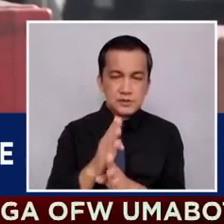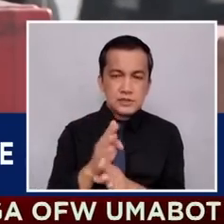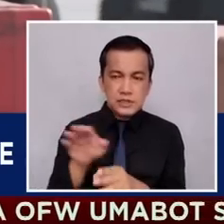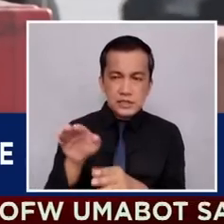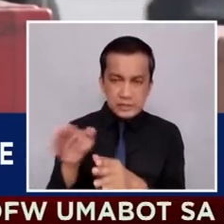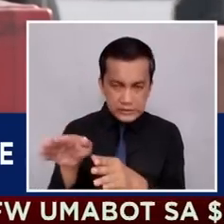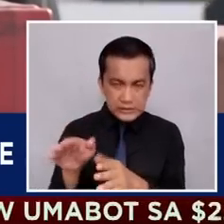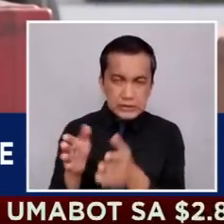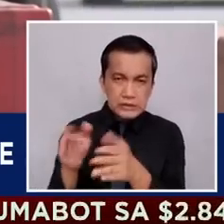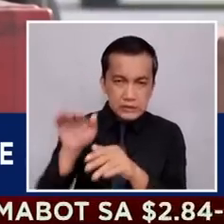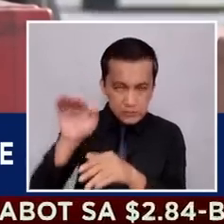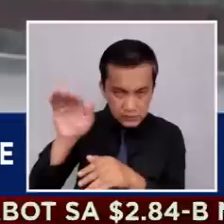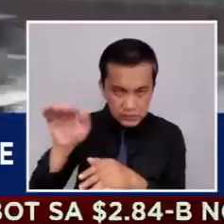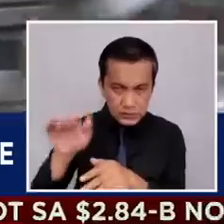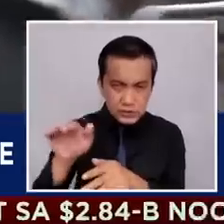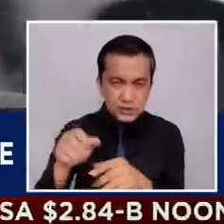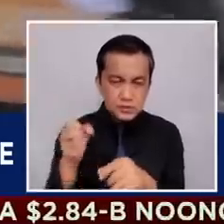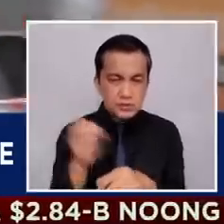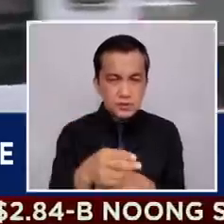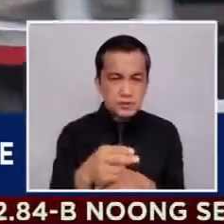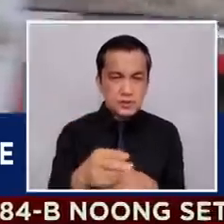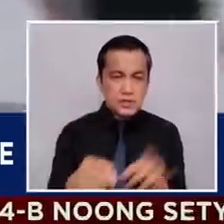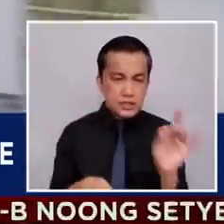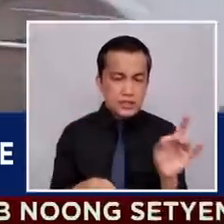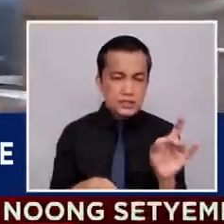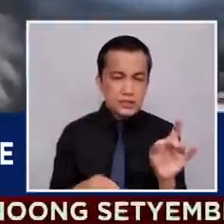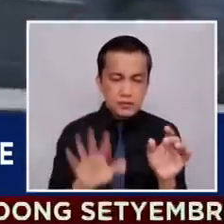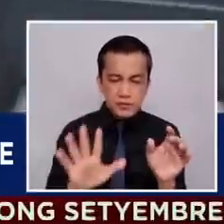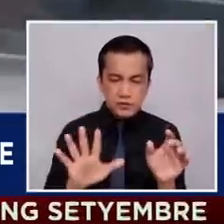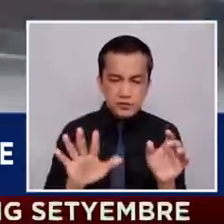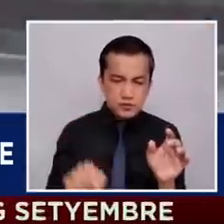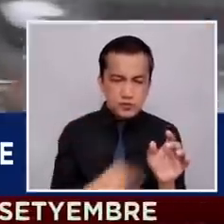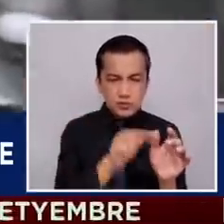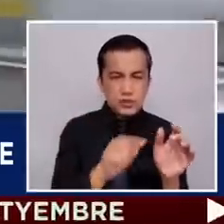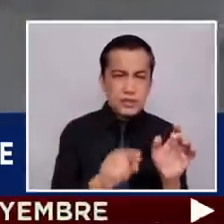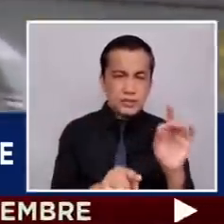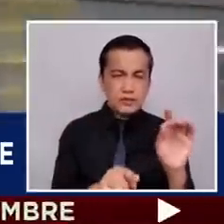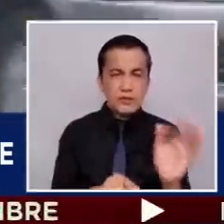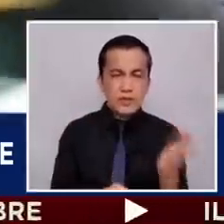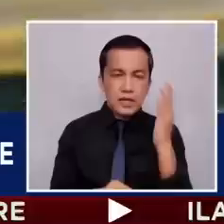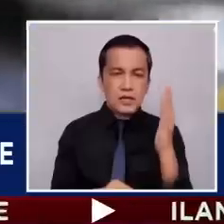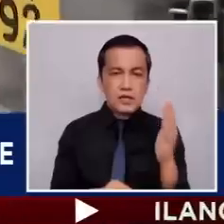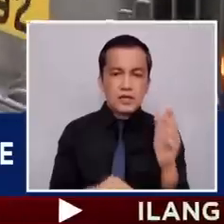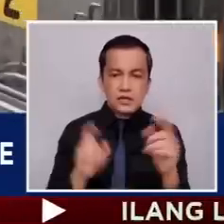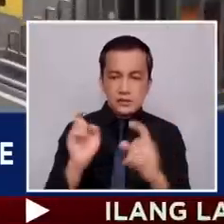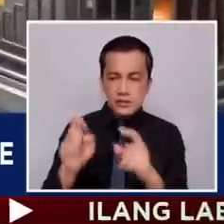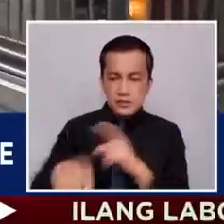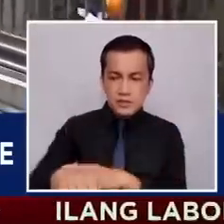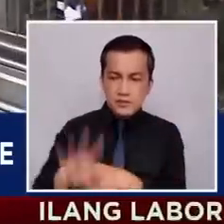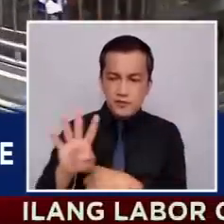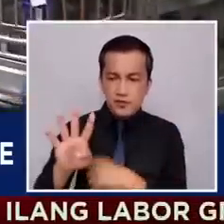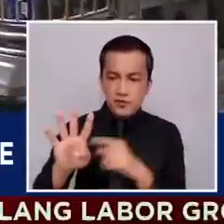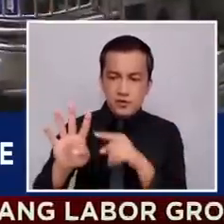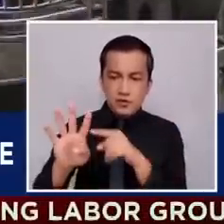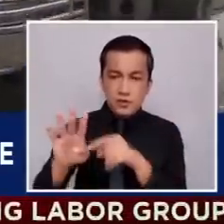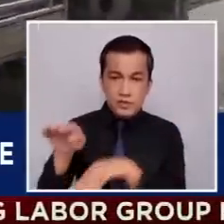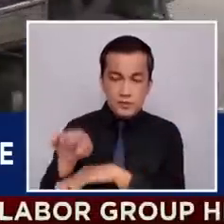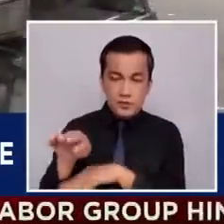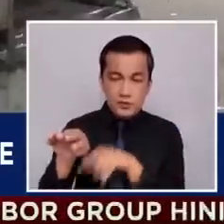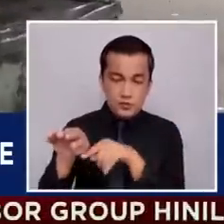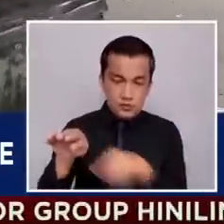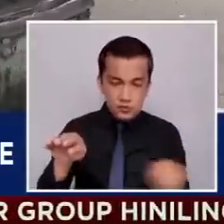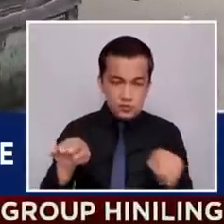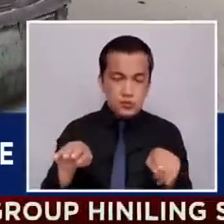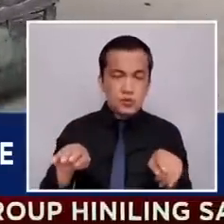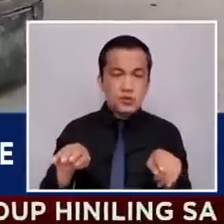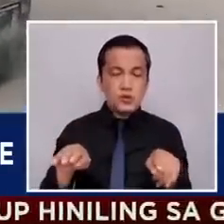ito alas 5 hanggang alas 8 ng umaga at sa rush hour din na alas 4 ng hapon hanggang alas 8 ng gabi, maliban na lamang